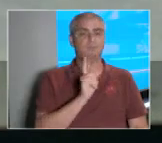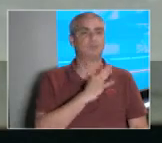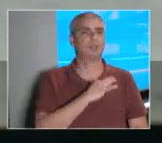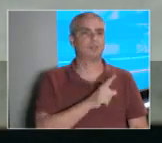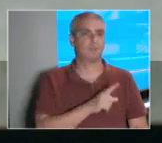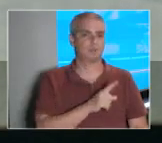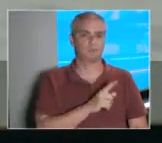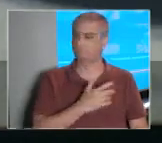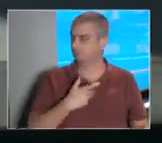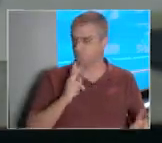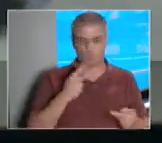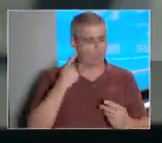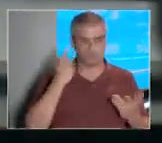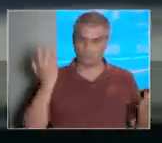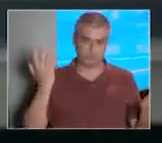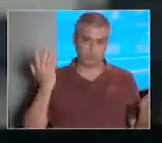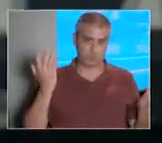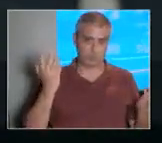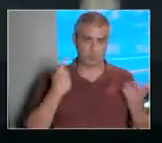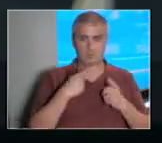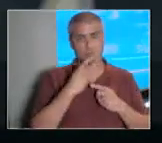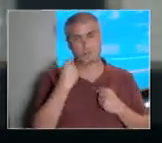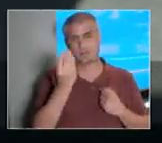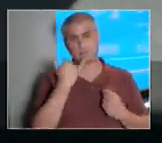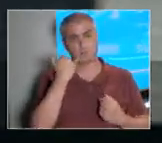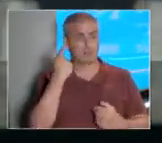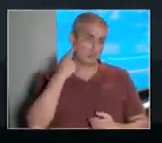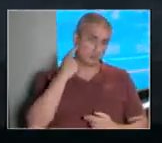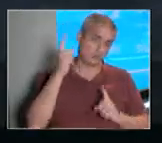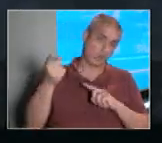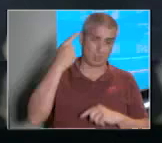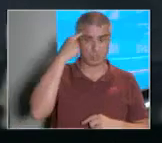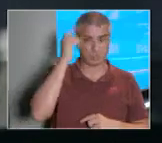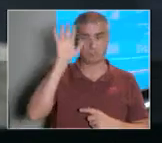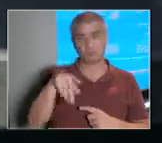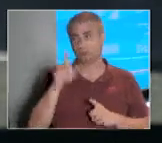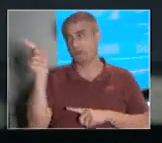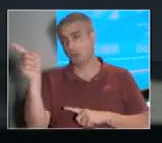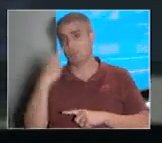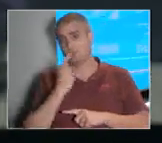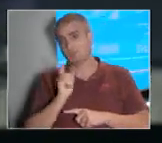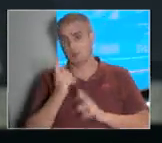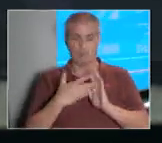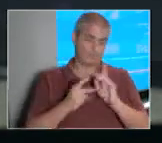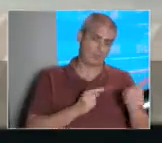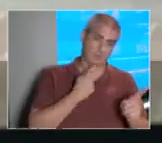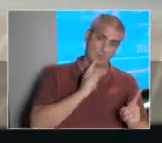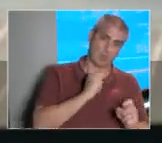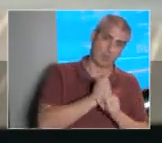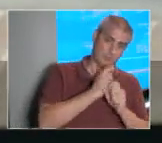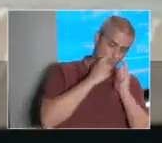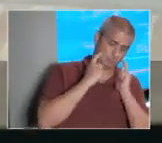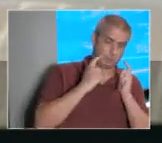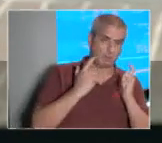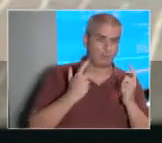שנפגעים. אני לא יכול לשמוע, וכבר מישהו זרק לי באיזשהו טלפון, תשמע, אבל אתה יודע שיש פעם, שם אומרים לא להיבדק, שם אומרים לא לתת